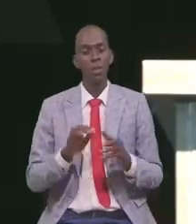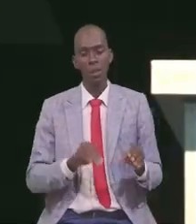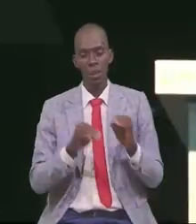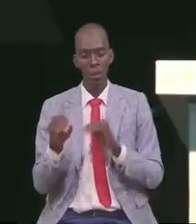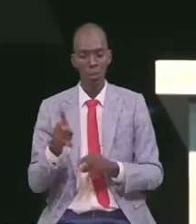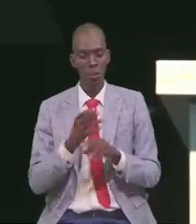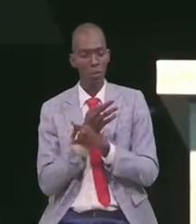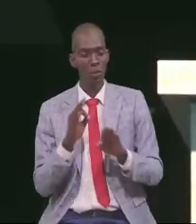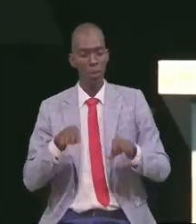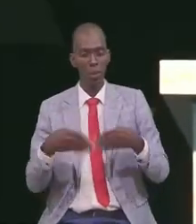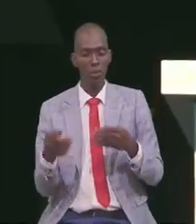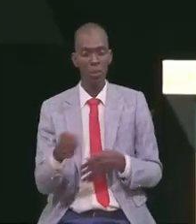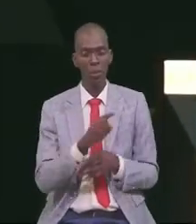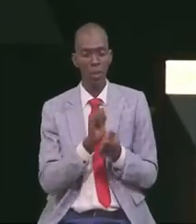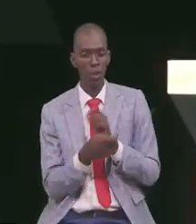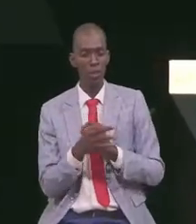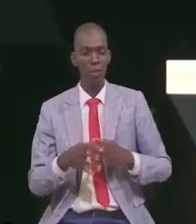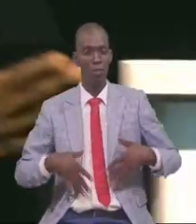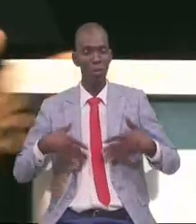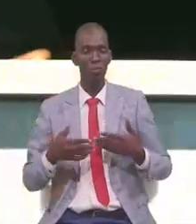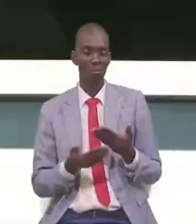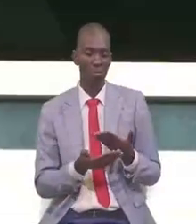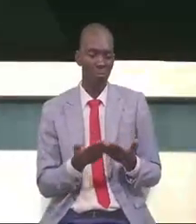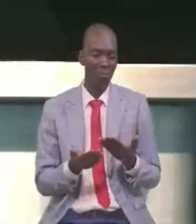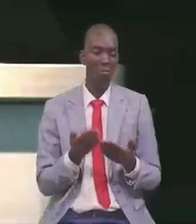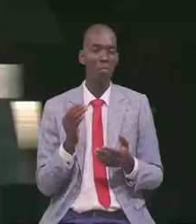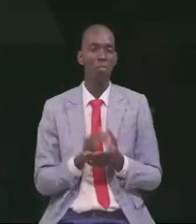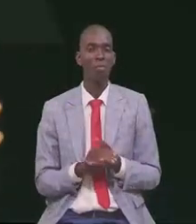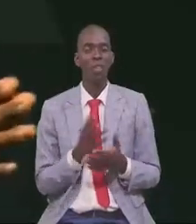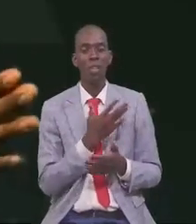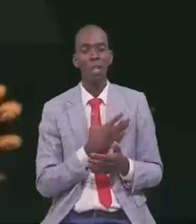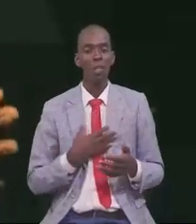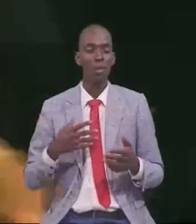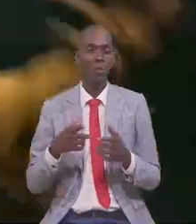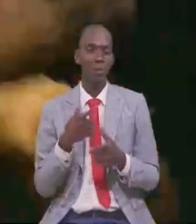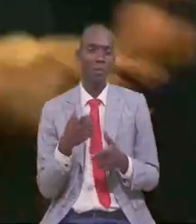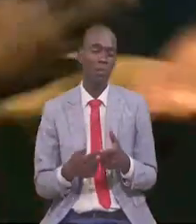un changement de vie, c'est facile. Ensuite,